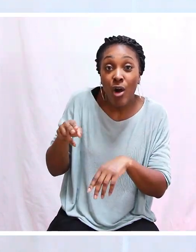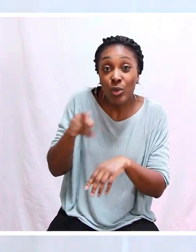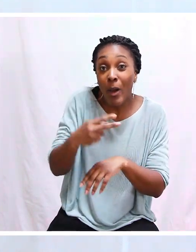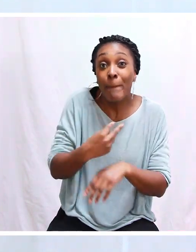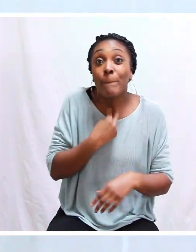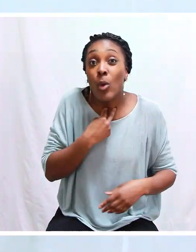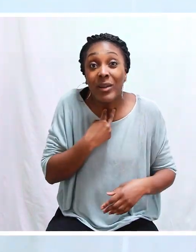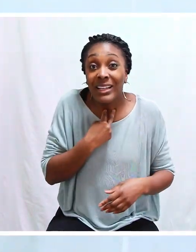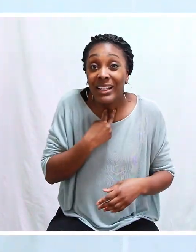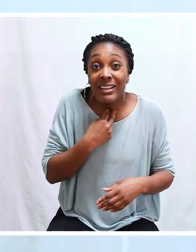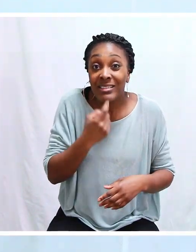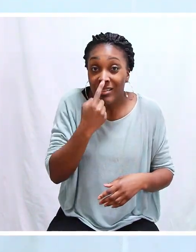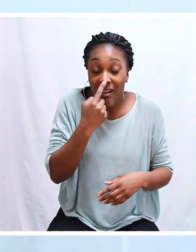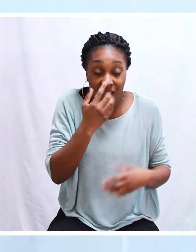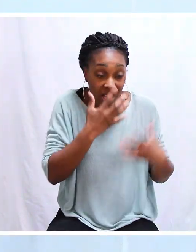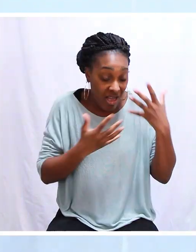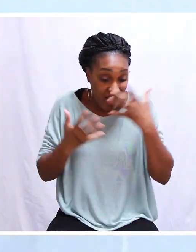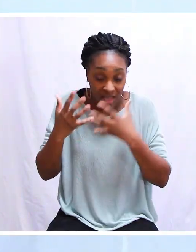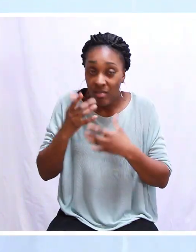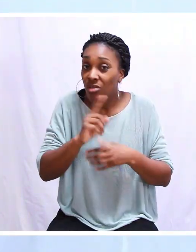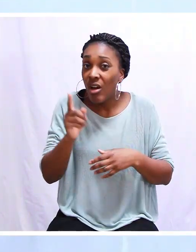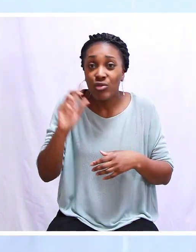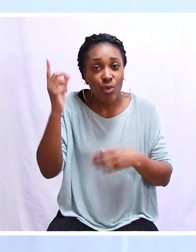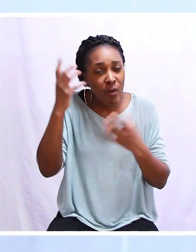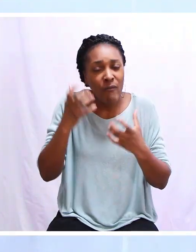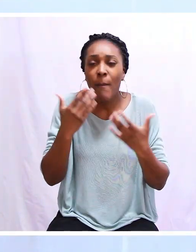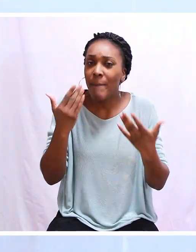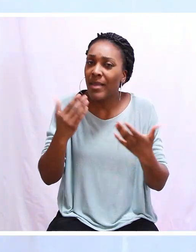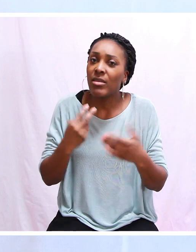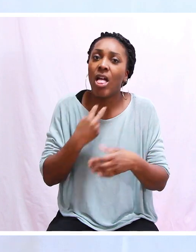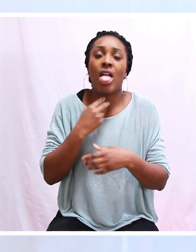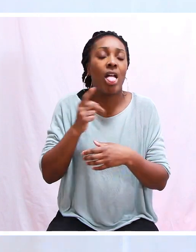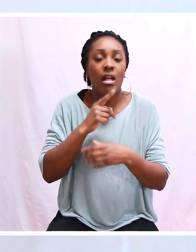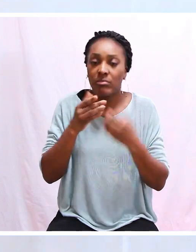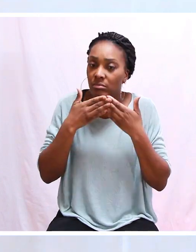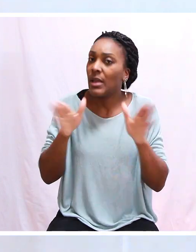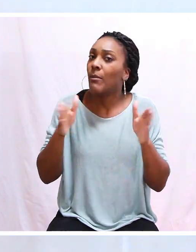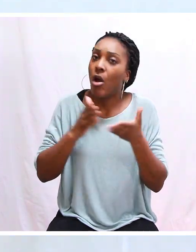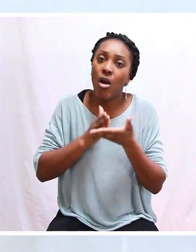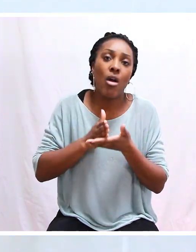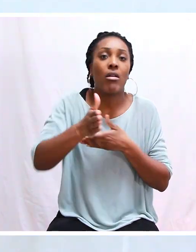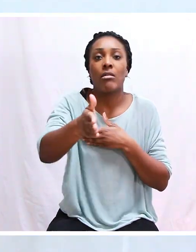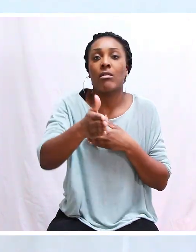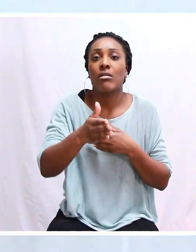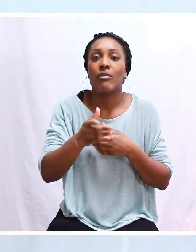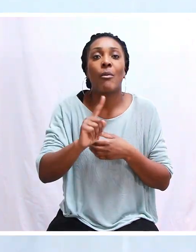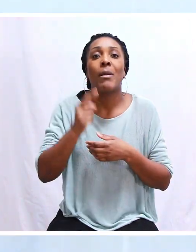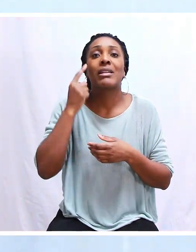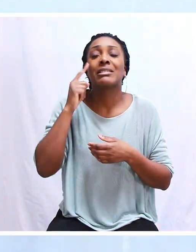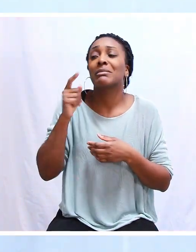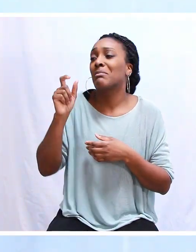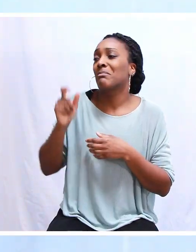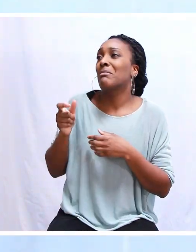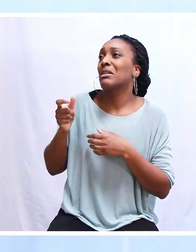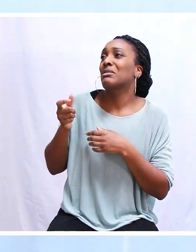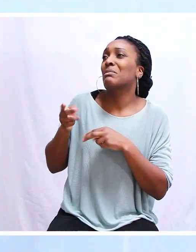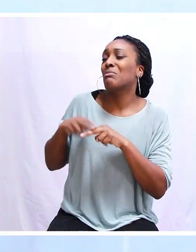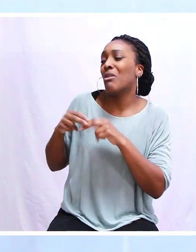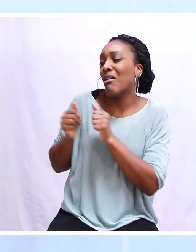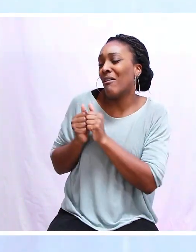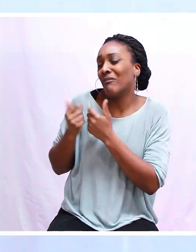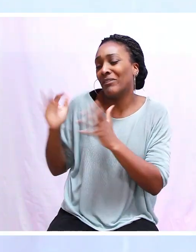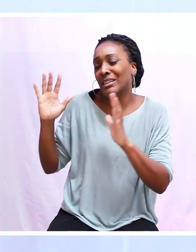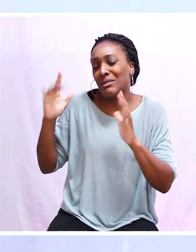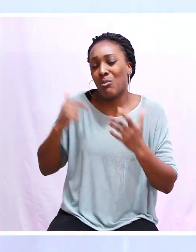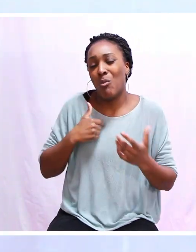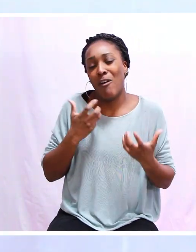de cela parce qu'il y a encore des choses pour toi à vivre et tu ne dois pas être de celui qui dit maintenant il est parti, c'est fini, j'attends la mort. Non,